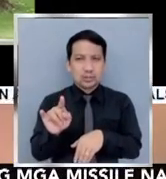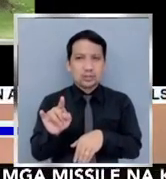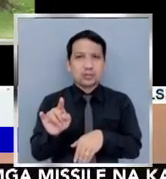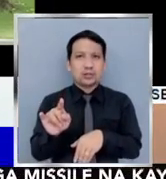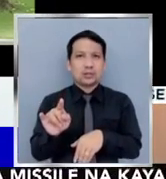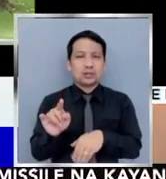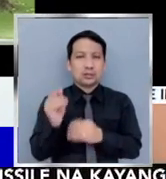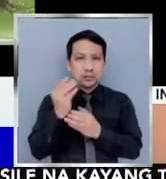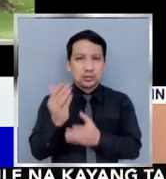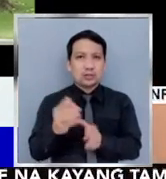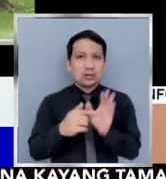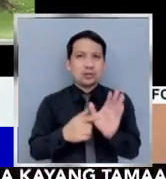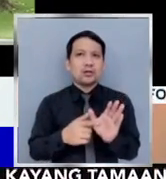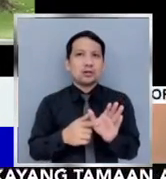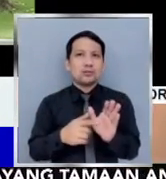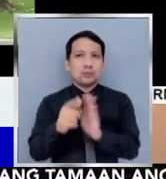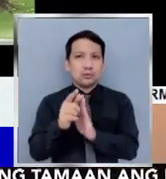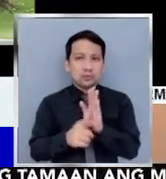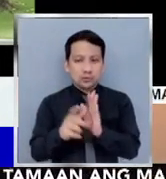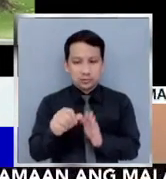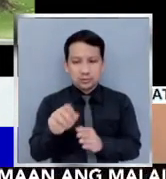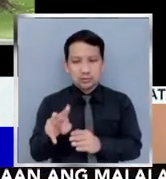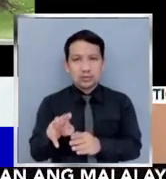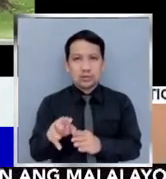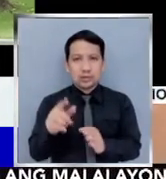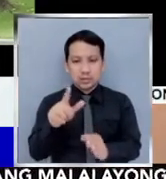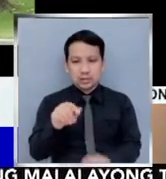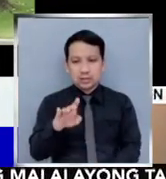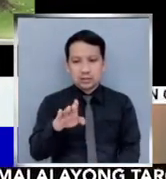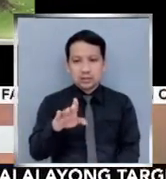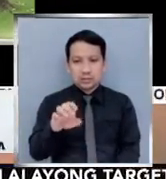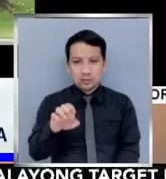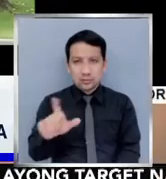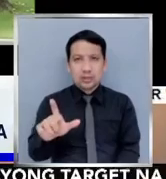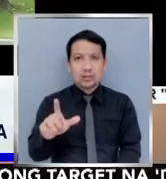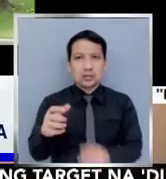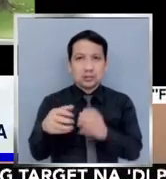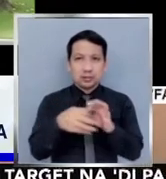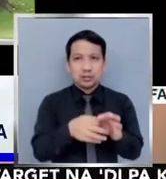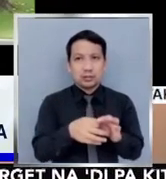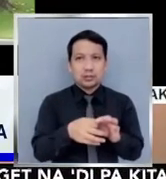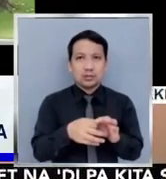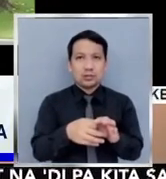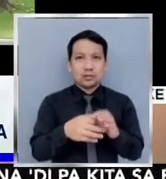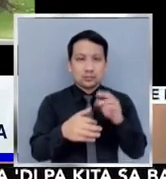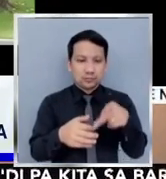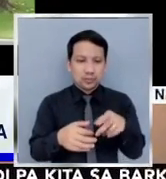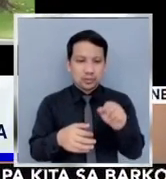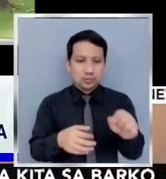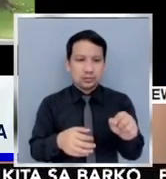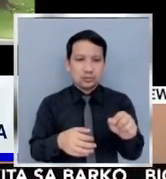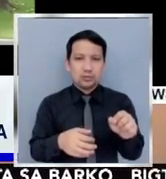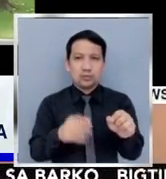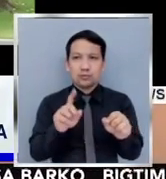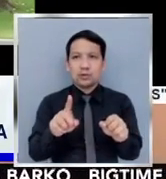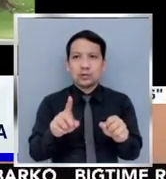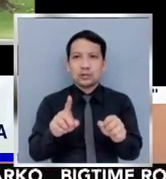may mga batas tulad ng libel at yung Bayanihan to Hilas 1 Act na nagamit po unfortunately